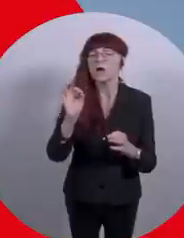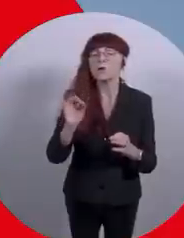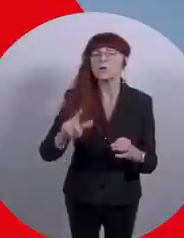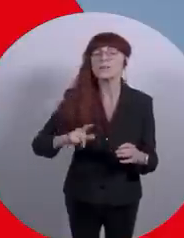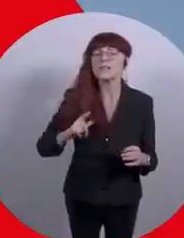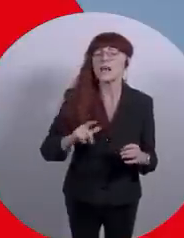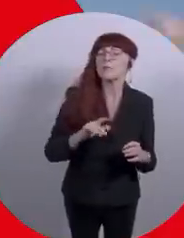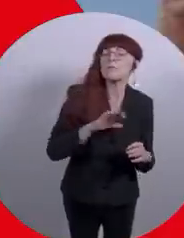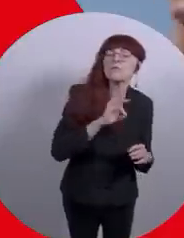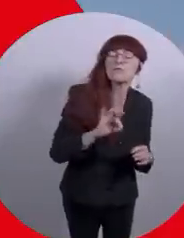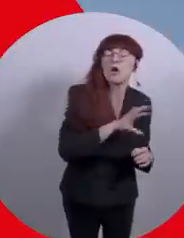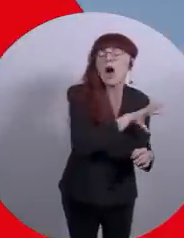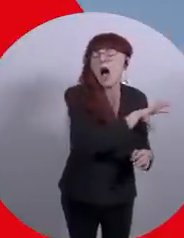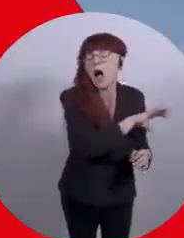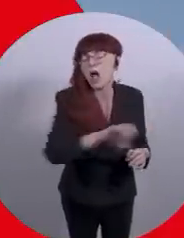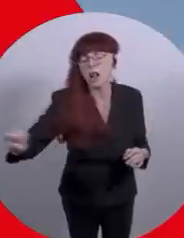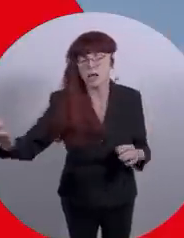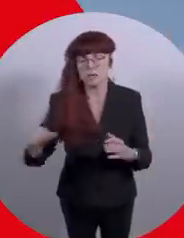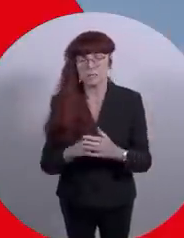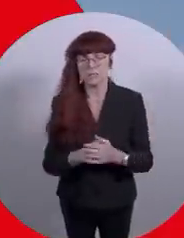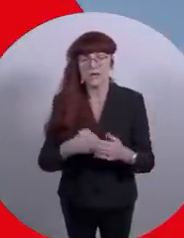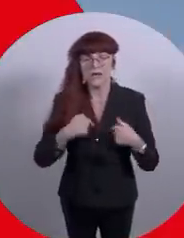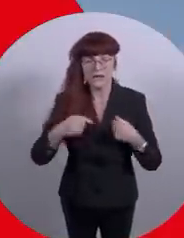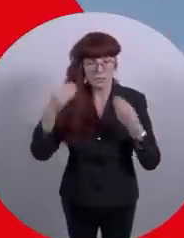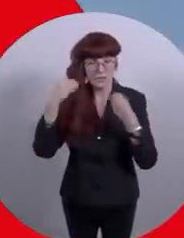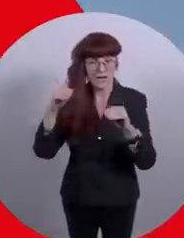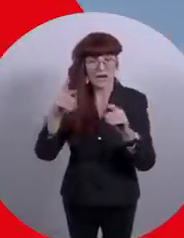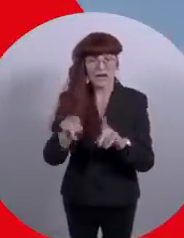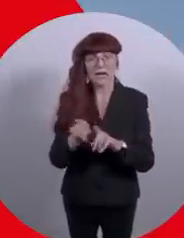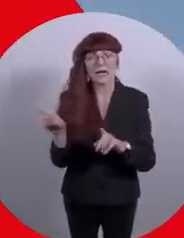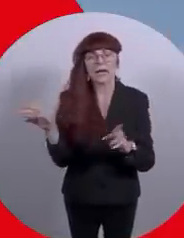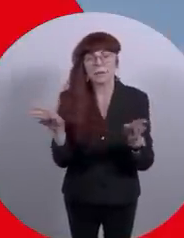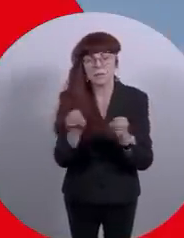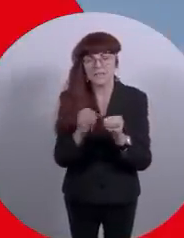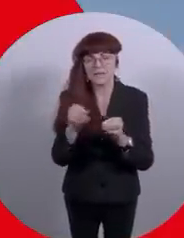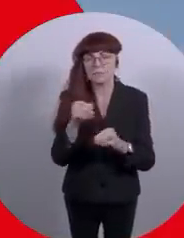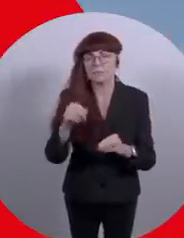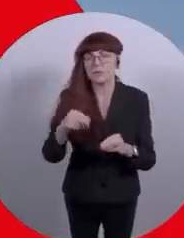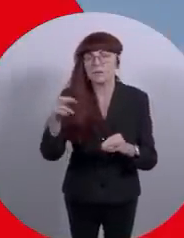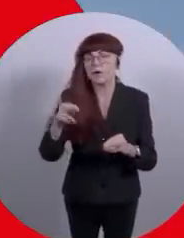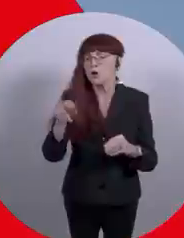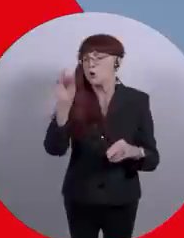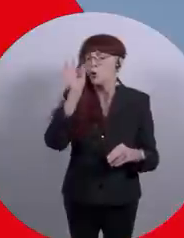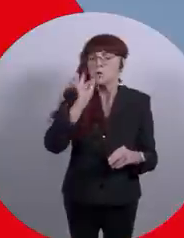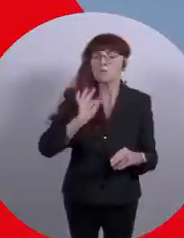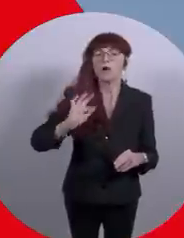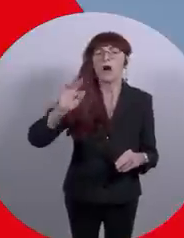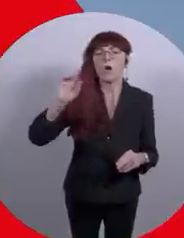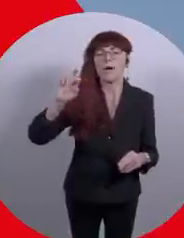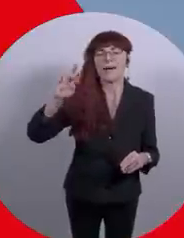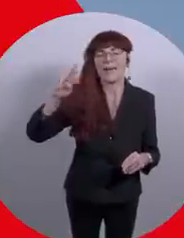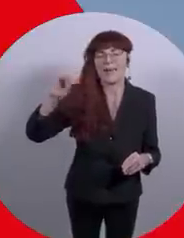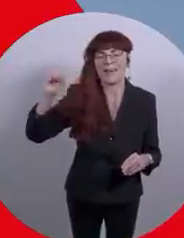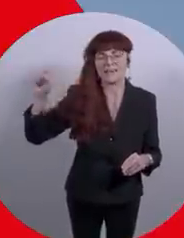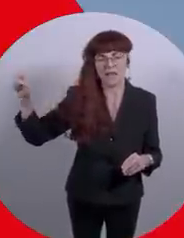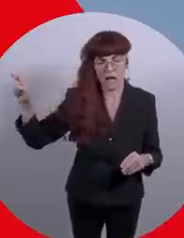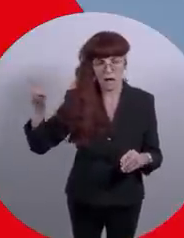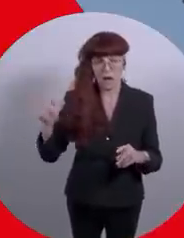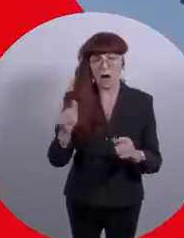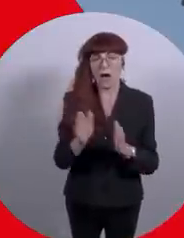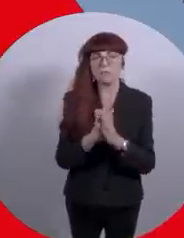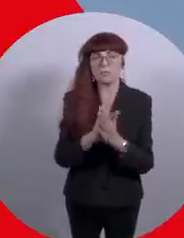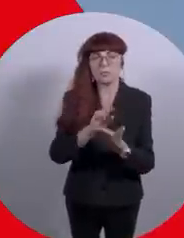Genossinnen liebe Genossen ich hatte die Ehre gemeinsam mit Evelin Regner ein Buch herauszubringen es hat den Titel radikale